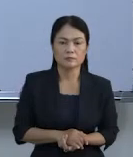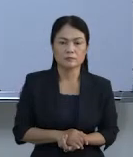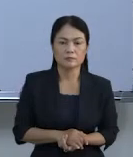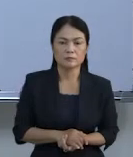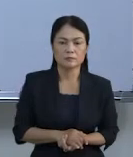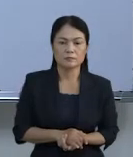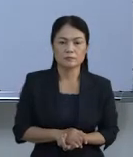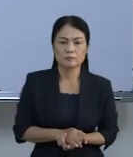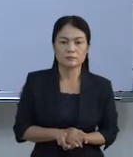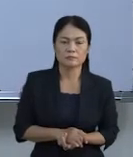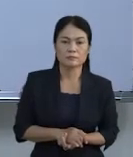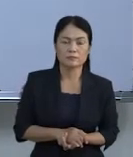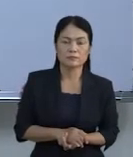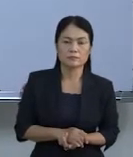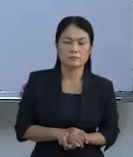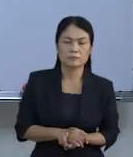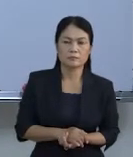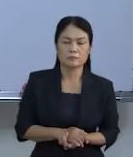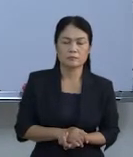rụp hai